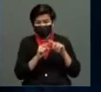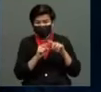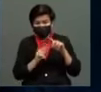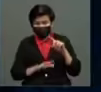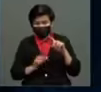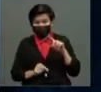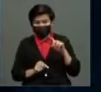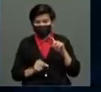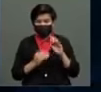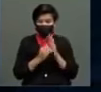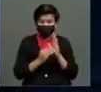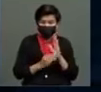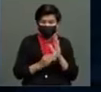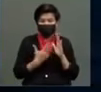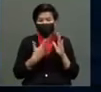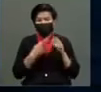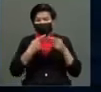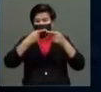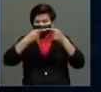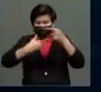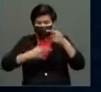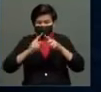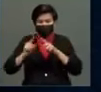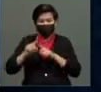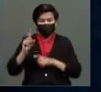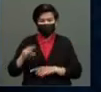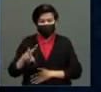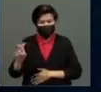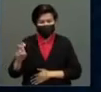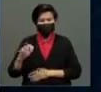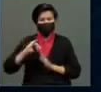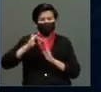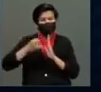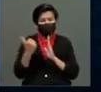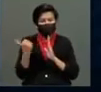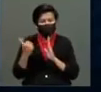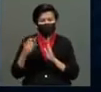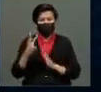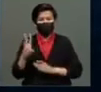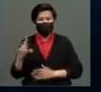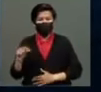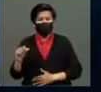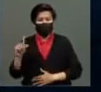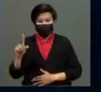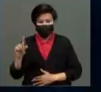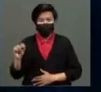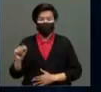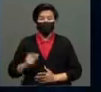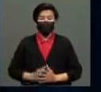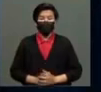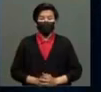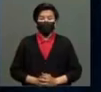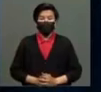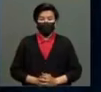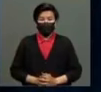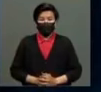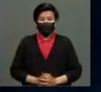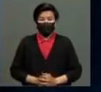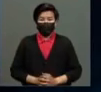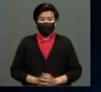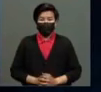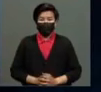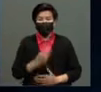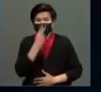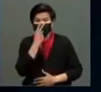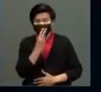กรุงเทพปริมณฑล 1,200 กว่าเนี่ยนะครับจังหวัดอื่นๆ621นะครับแล้วก็การใช้ตัวเลขที่มาดู